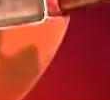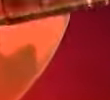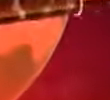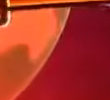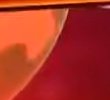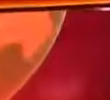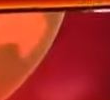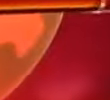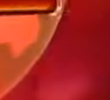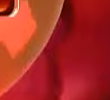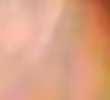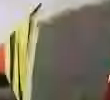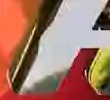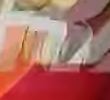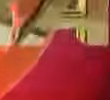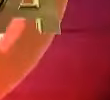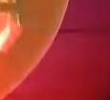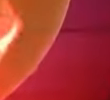kewangan